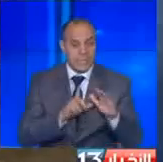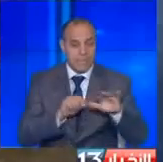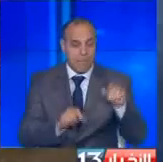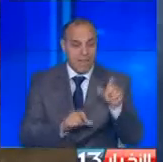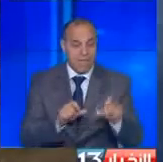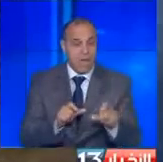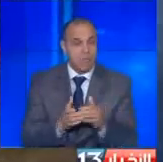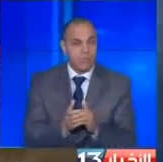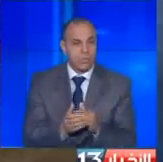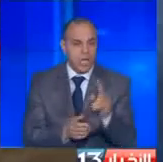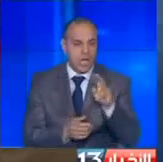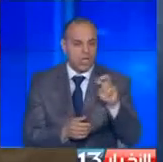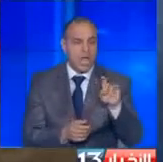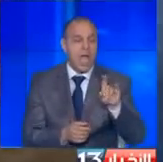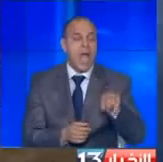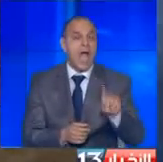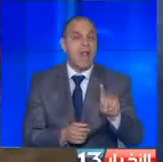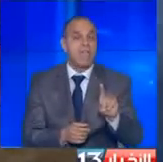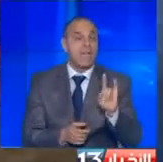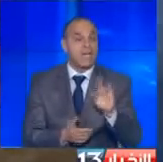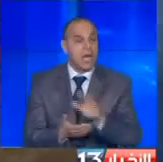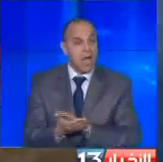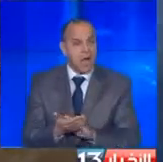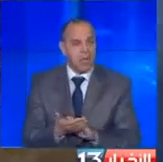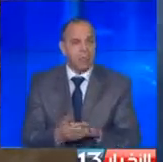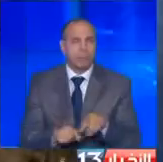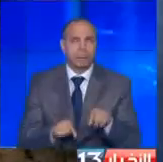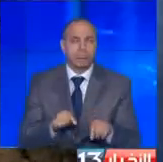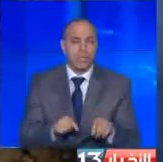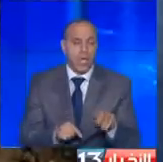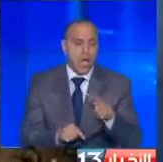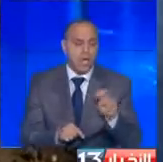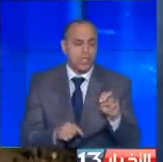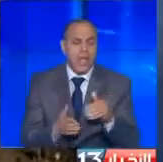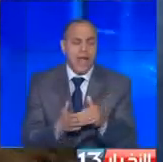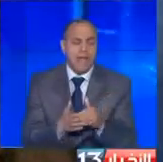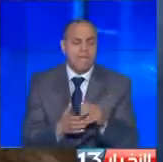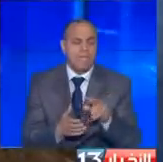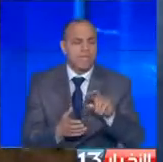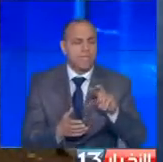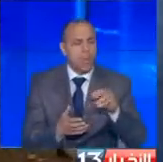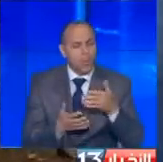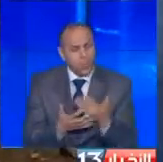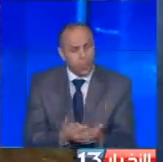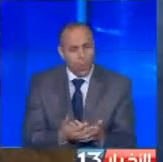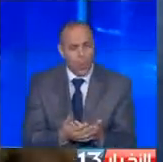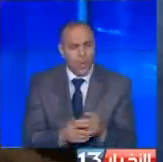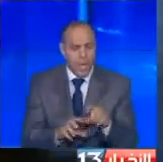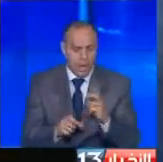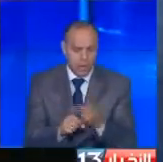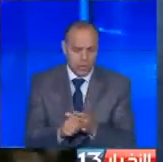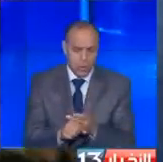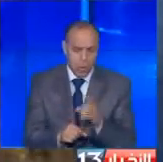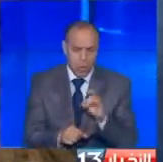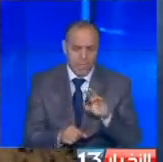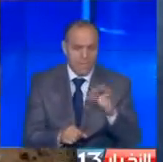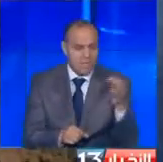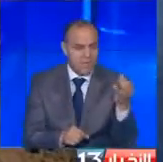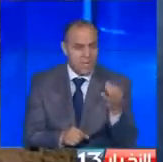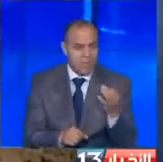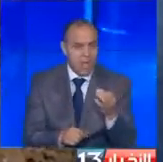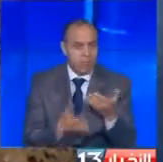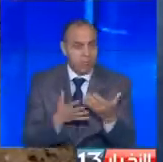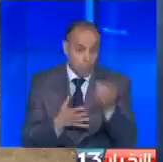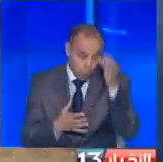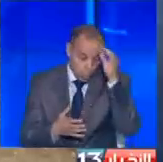عام 2020 نعملوا 1000 هكتار. 1000 هكتار تنتج تقريبا بين 20,000 و 30,000 طن، هذه تساوي بين 10 و 15% من